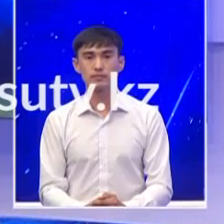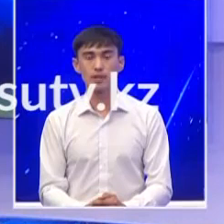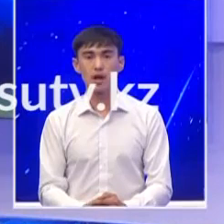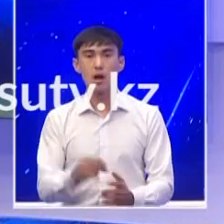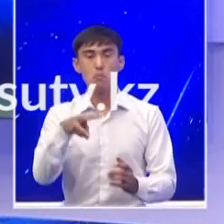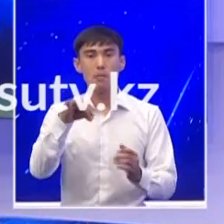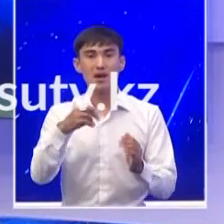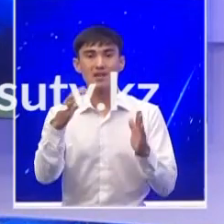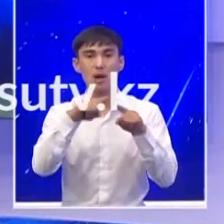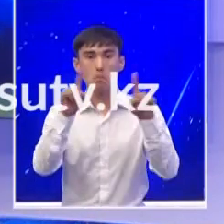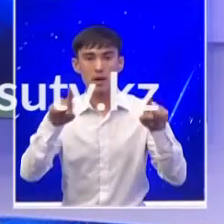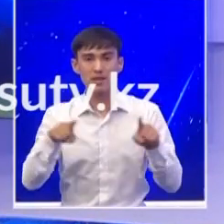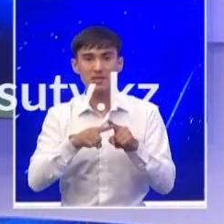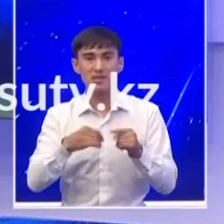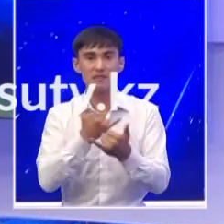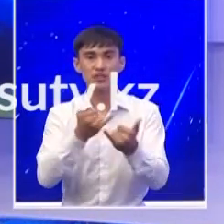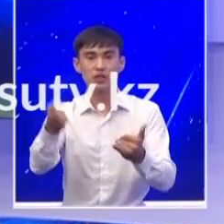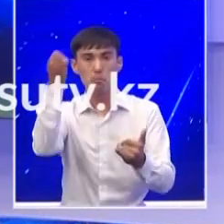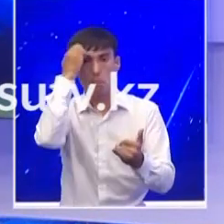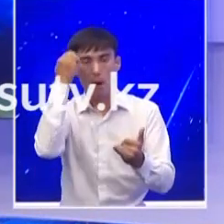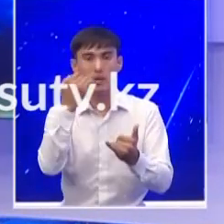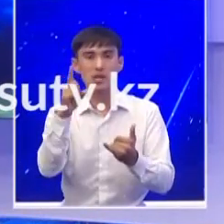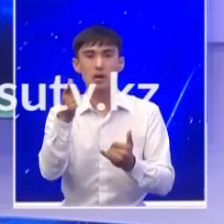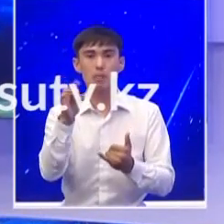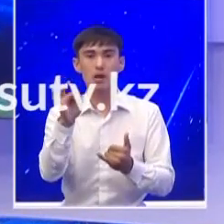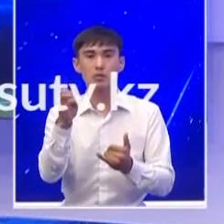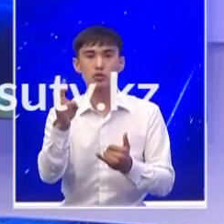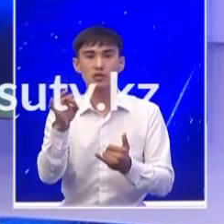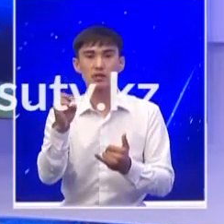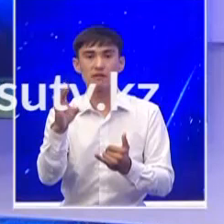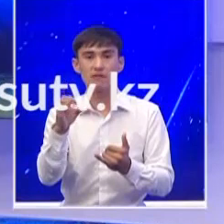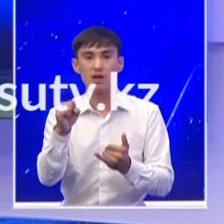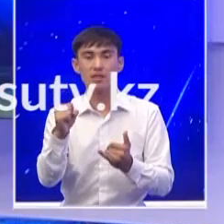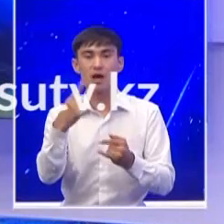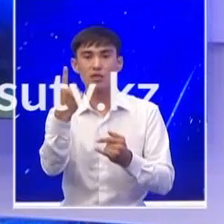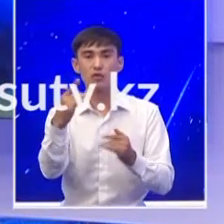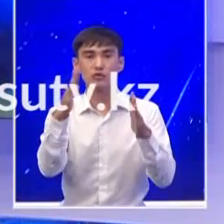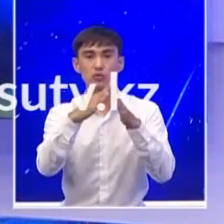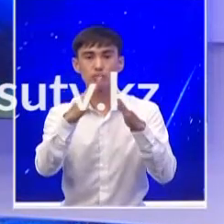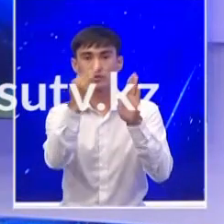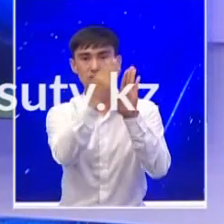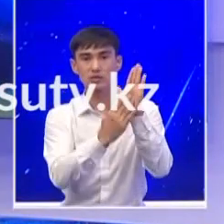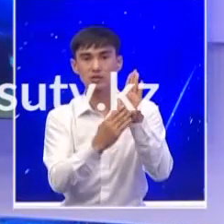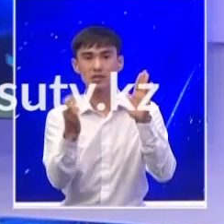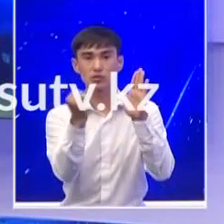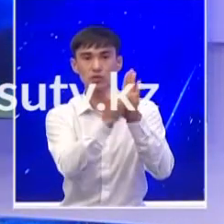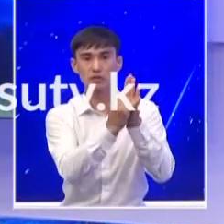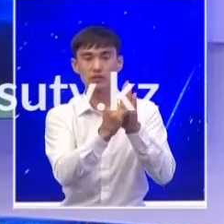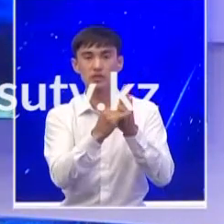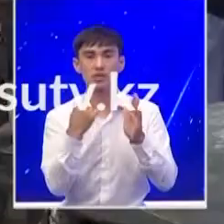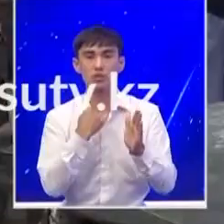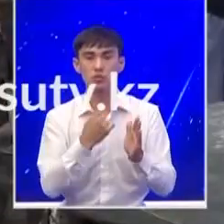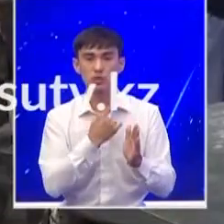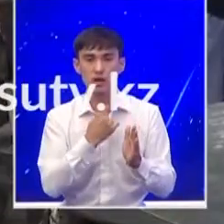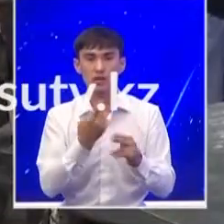Мемориальная плита в честь памяти Болаткали Байгосынова была установлена на стене одного из домов Талдыкургана, где жил общественный деятель. В